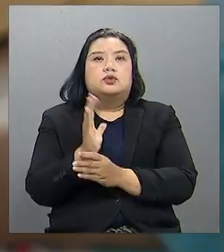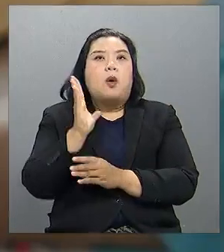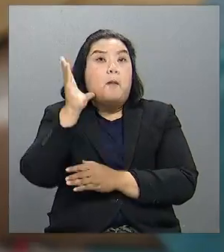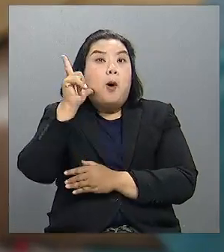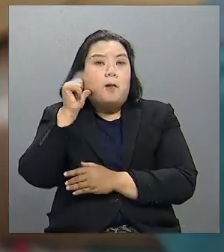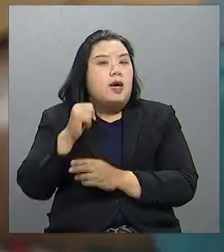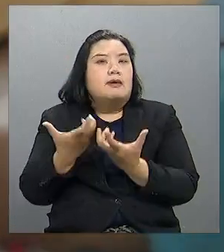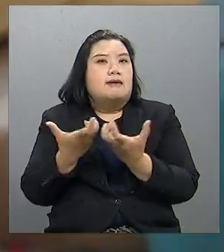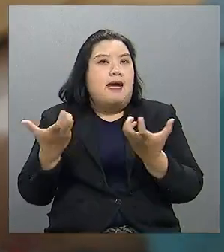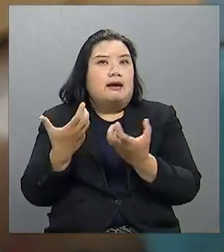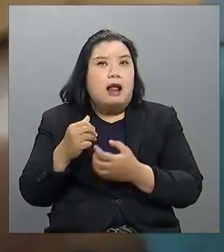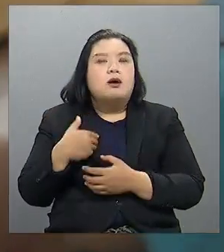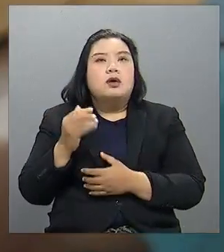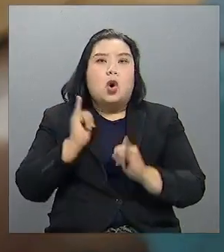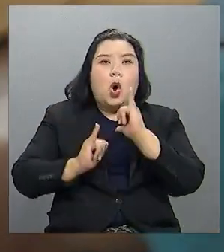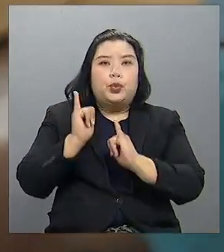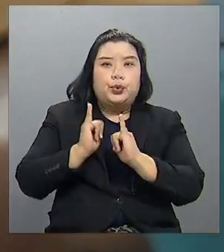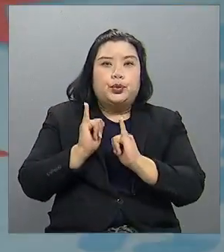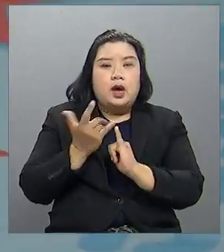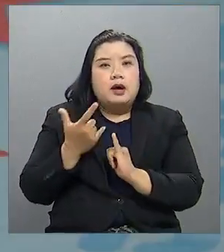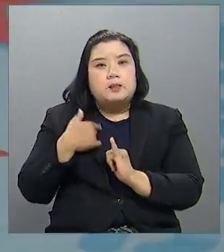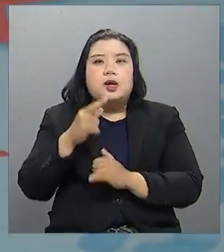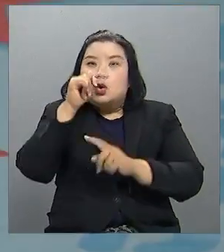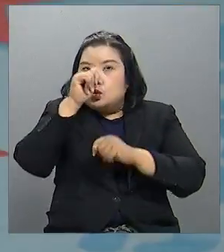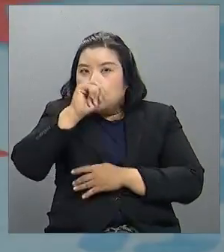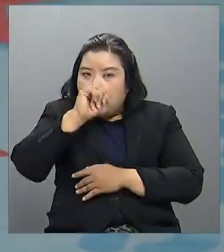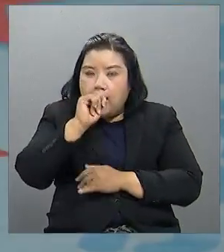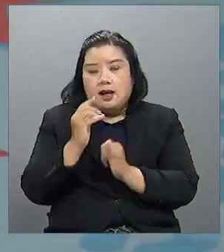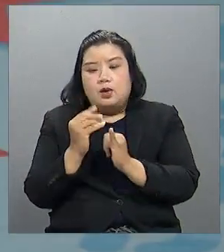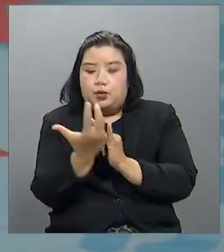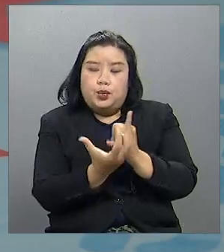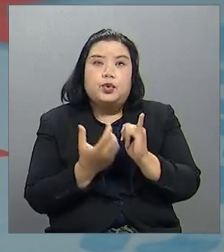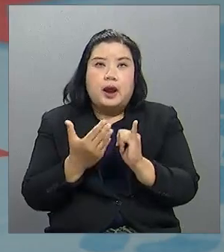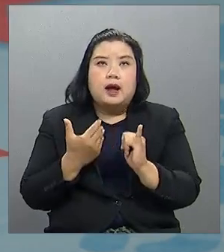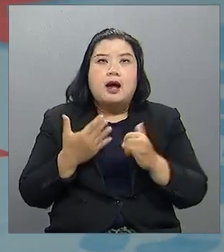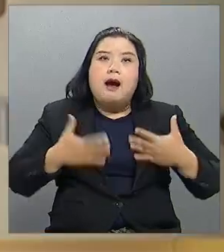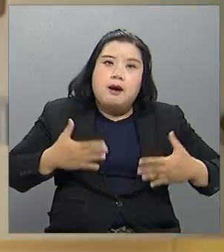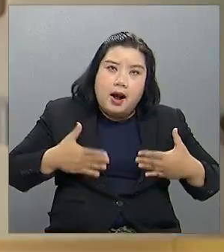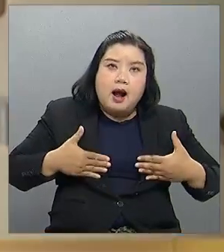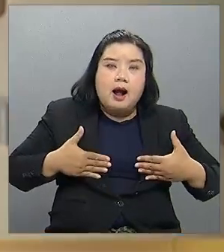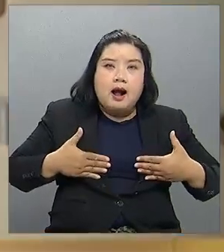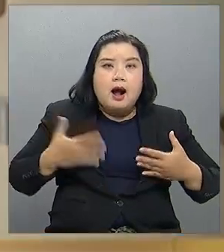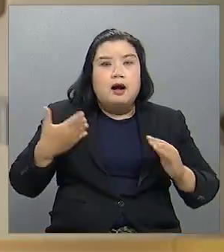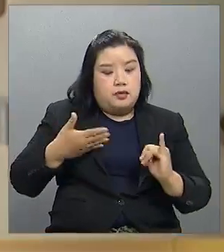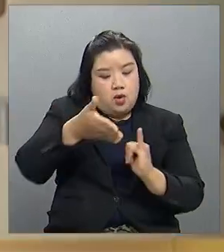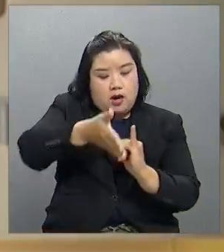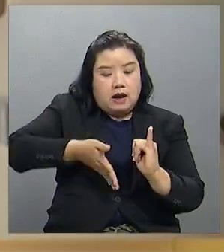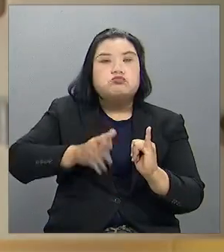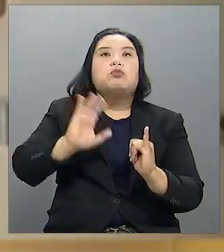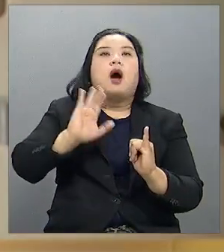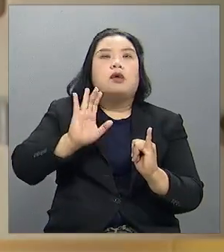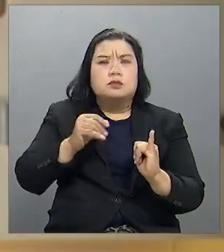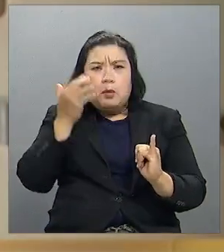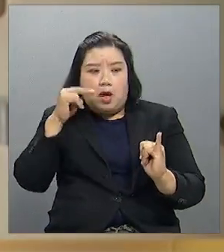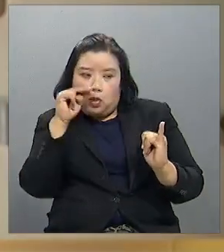นค่ะคือนอนราบได้เลยนะคะแล้วก็ไม่ควรที่จะมีผ้าหรือการกั้นรอบเตียงนะคะเพราะว่าบางทีเราไม่เห็นว่าเด็กเป็นยังไง